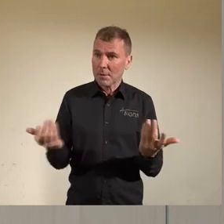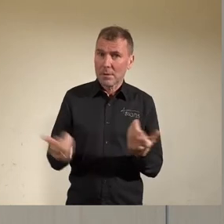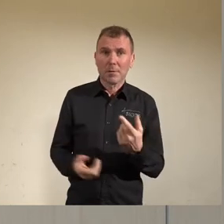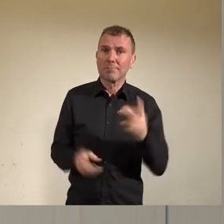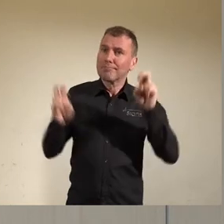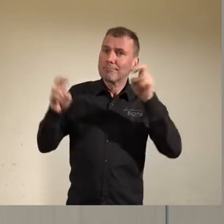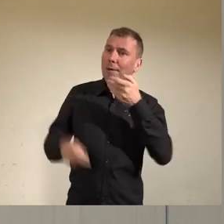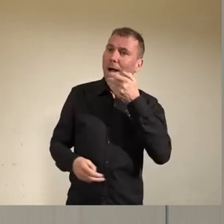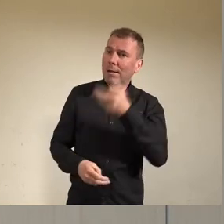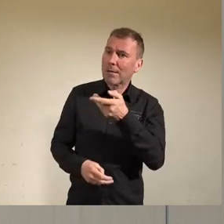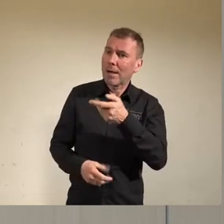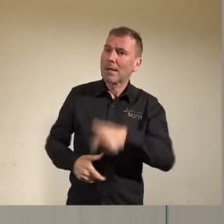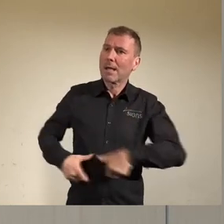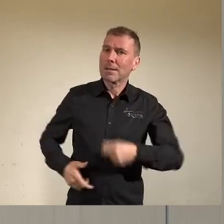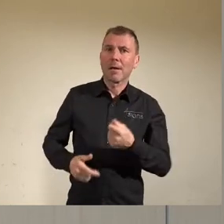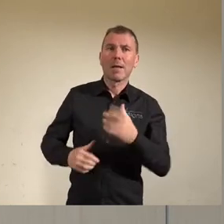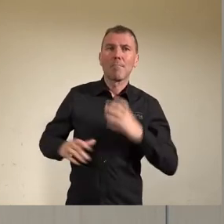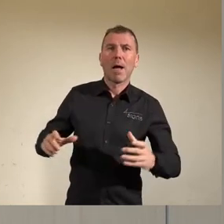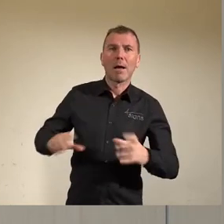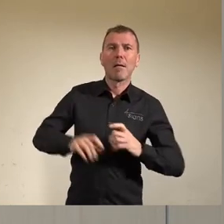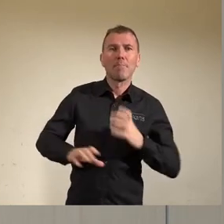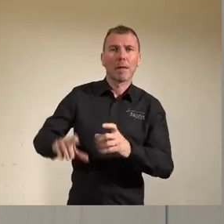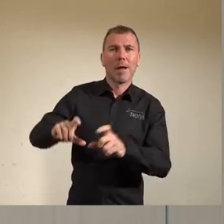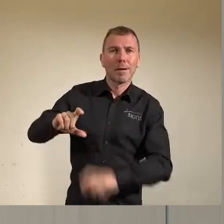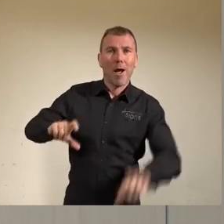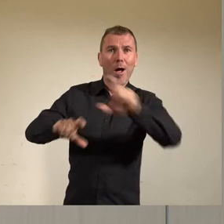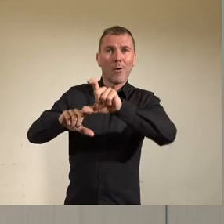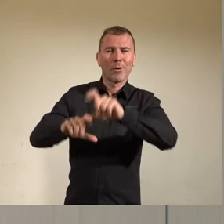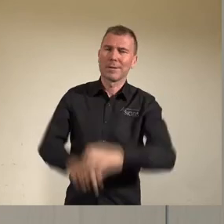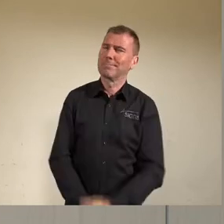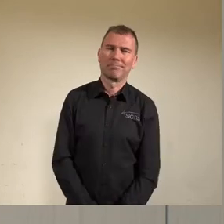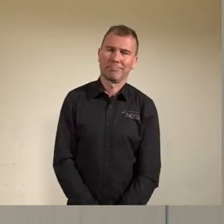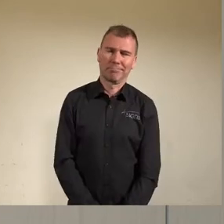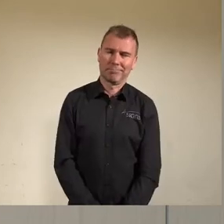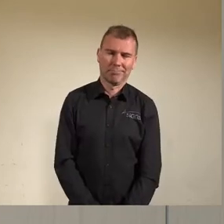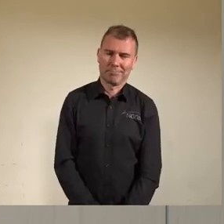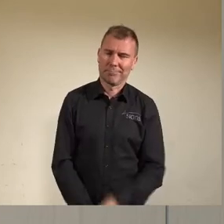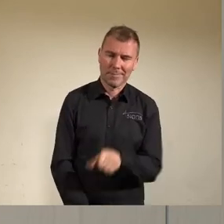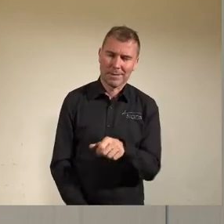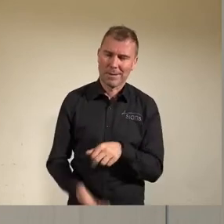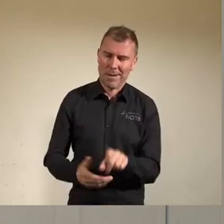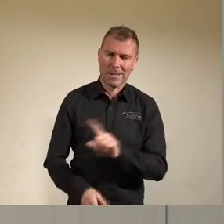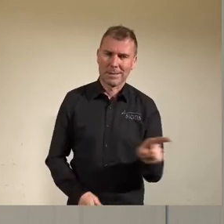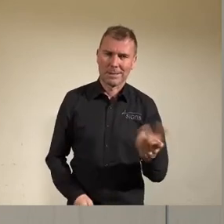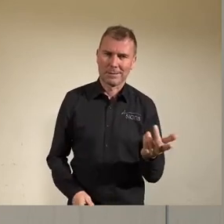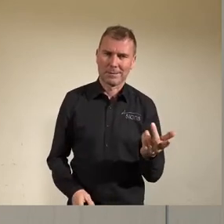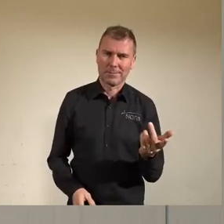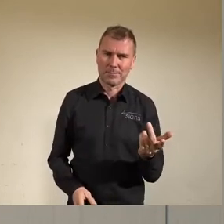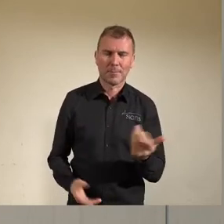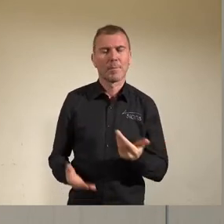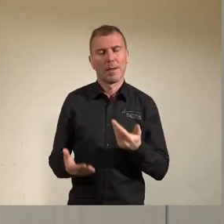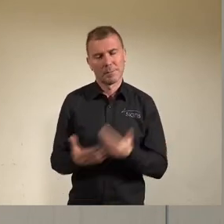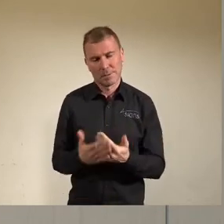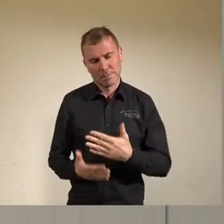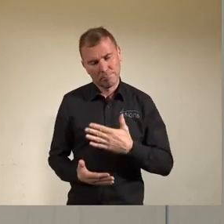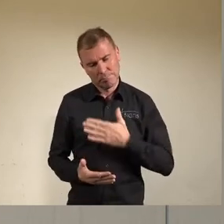noch kräftig die Kita-Beiträge zu erhöhen, das wäre der blanke Hohn. Und deshalb war es